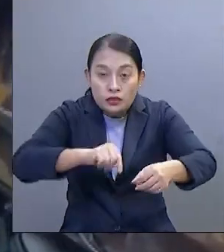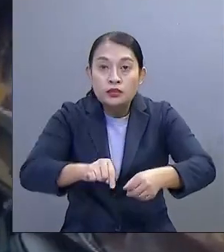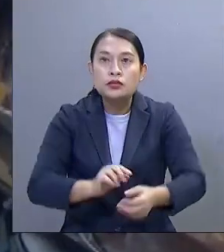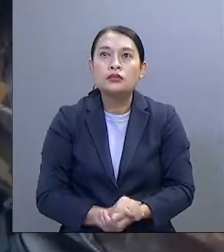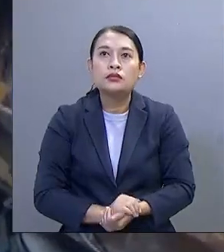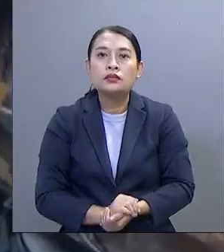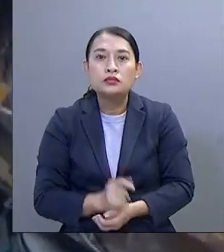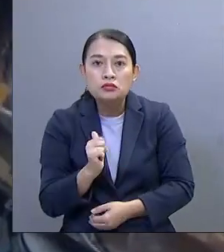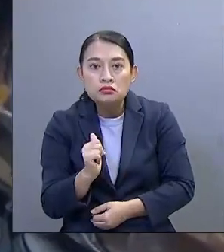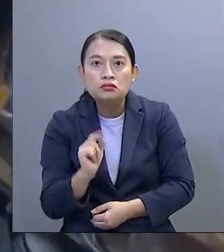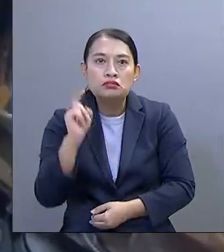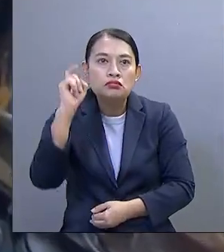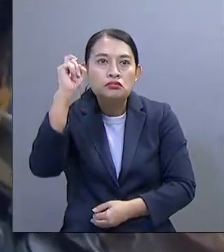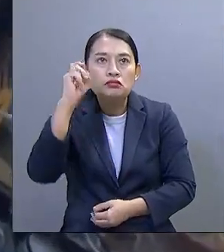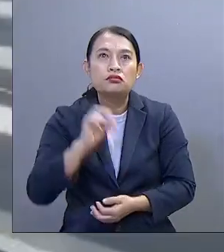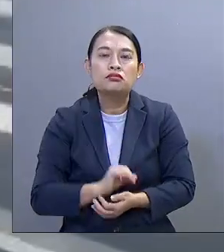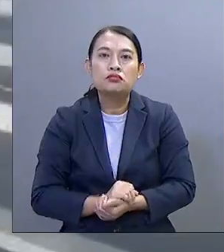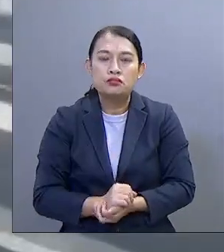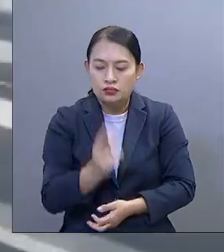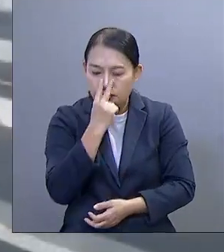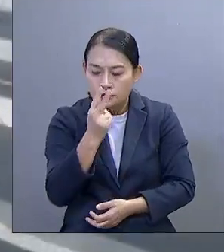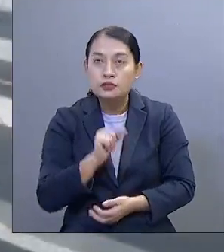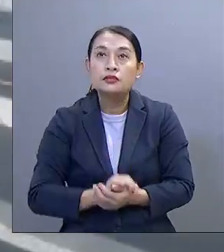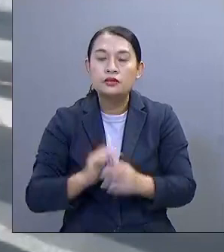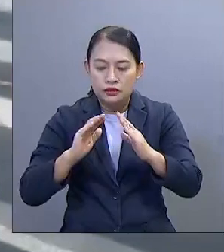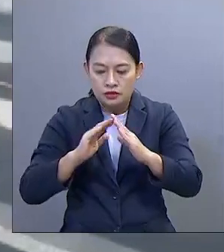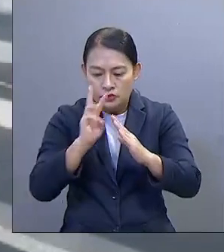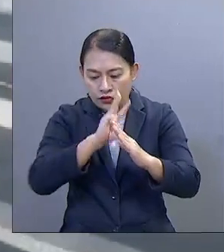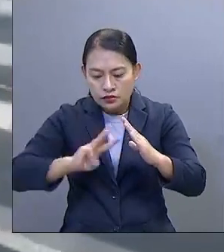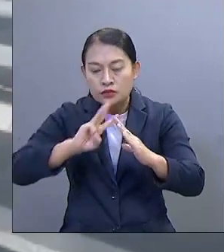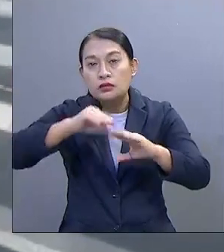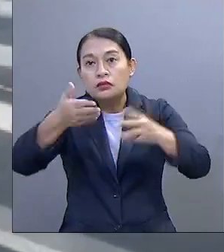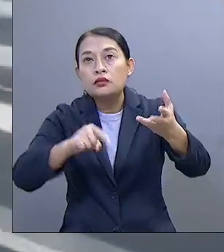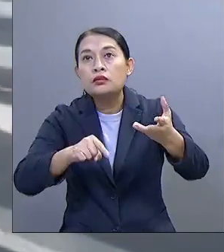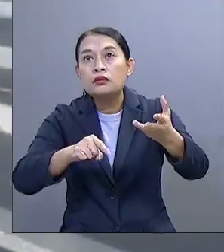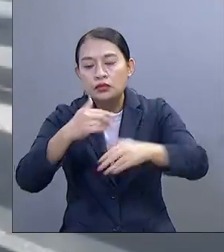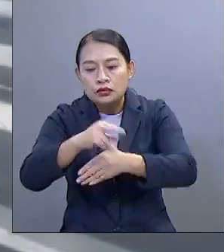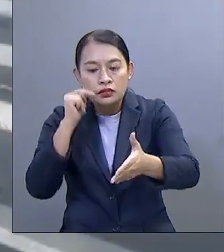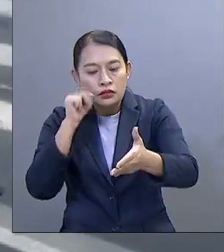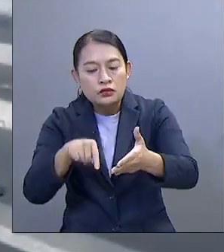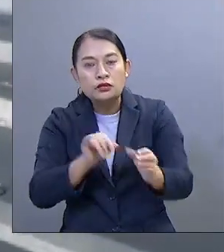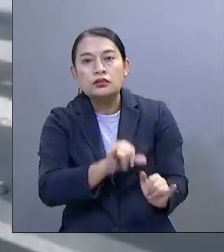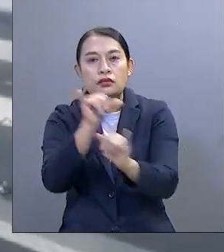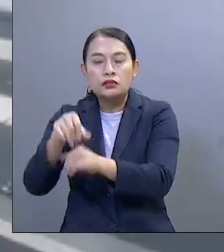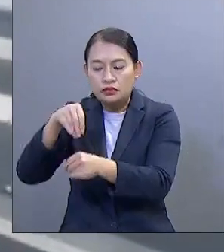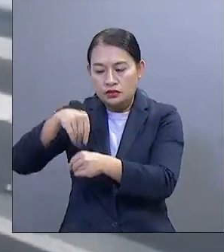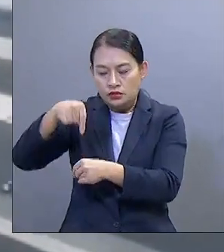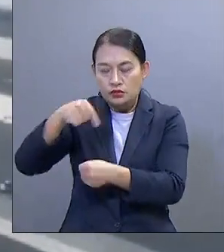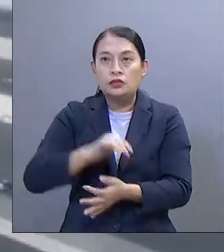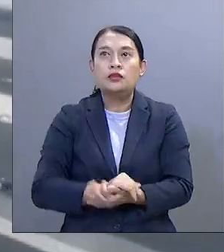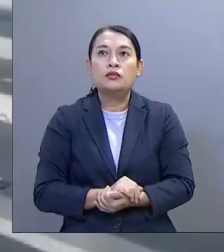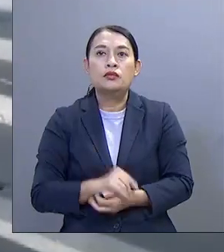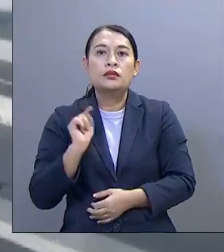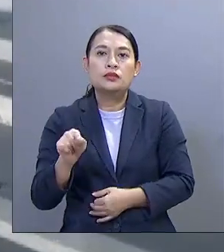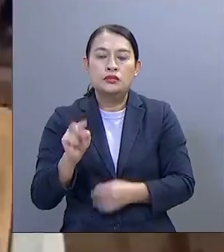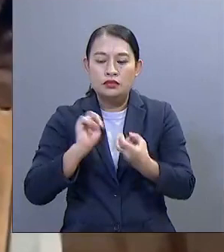ทันไหม ไม่ทันนะคะดูสิคะ หลังคาหนง หองน้ำไปหมดเลยต้ไปอยู่ในที่ปลดภัย ถือวเป็เหุกณที่ซ้